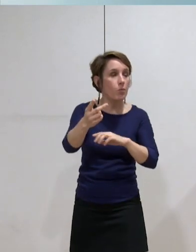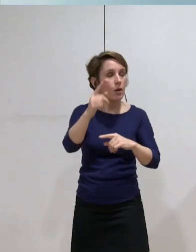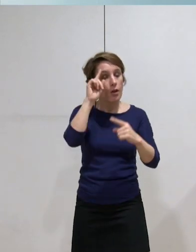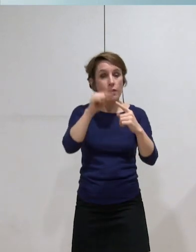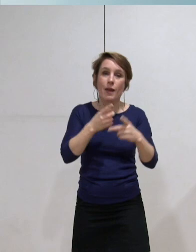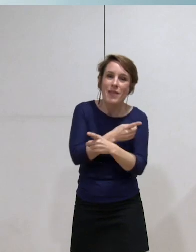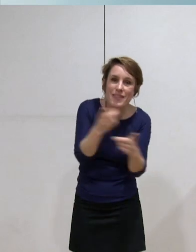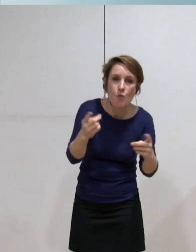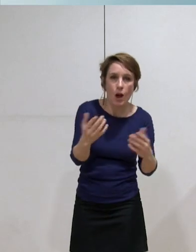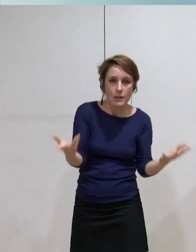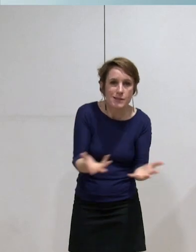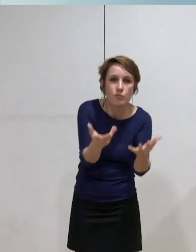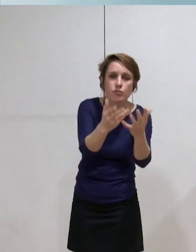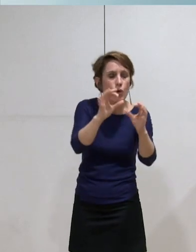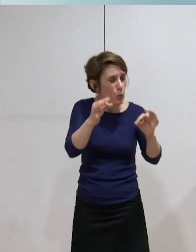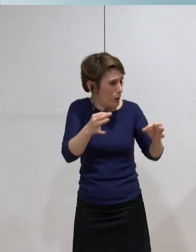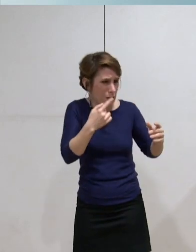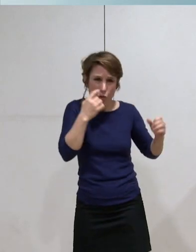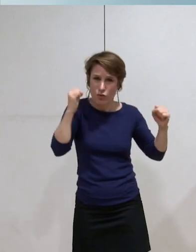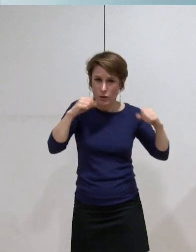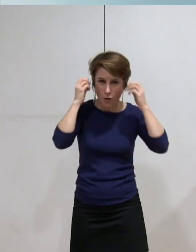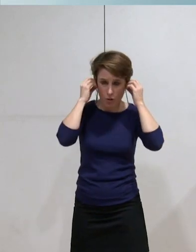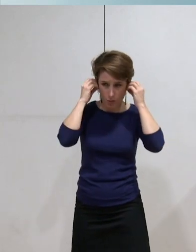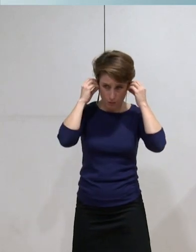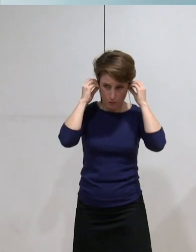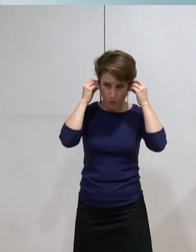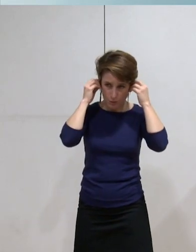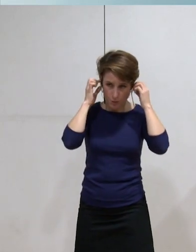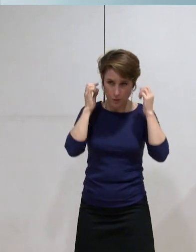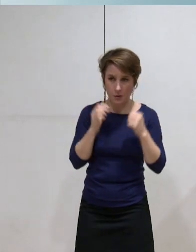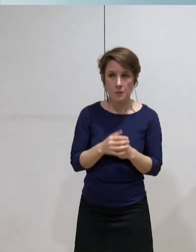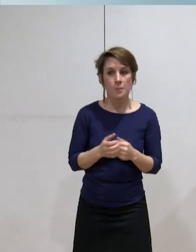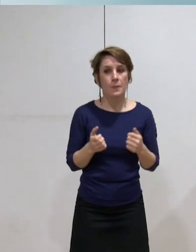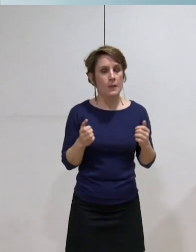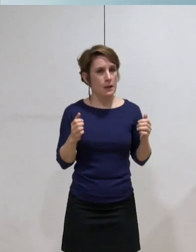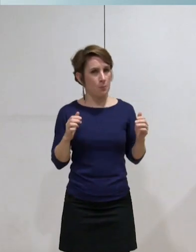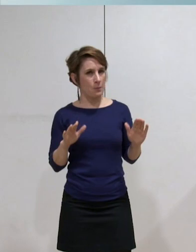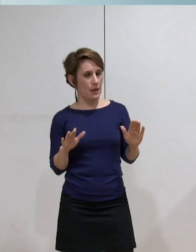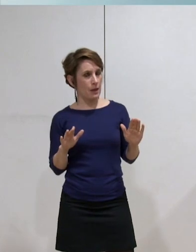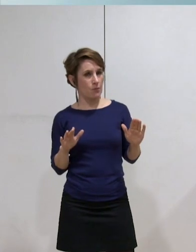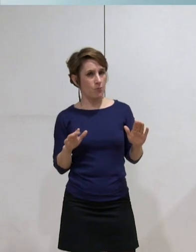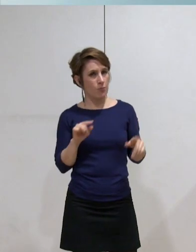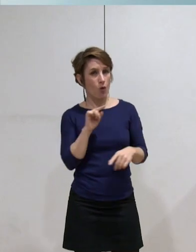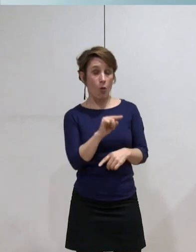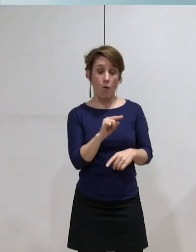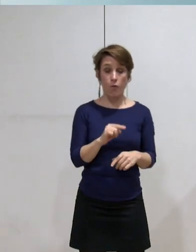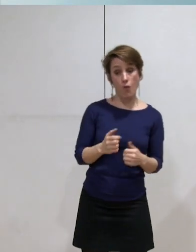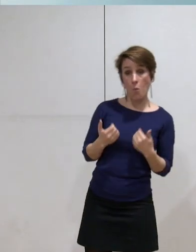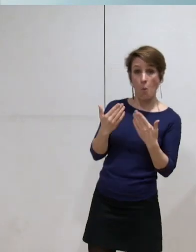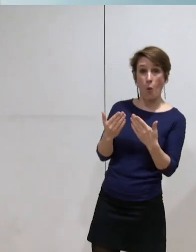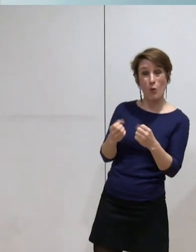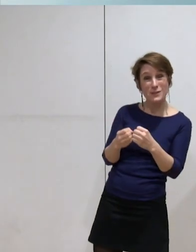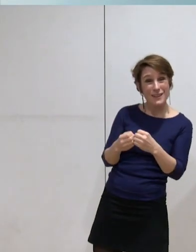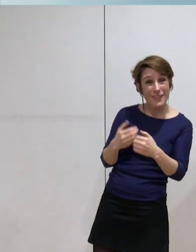renouvelé personnellement je partage cet aspect là mais votre posture minimaliste en matière de développement